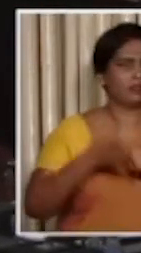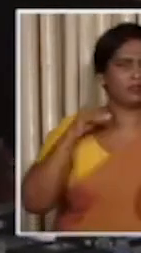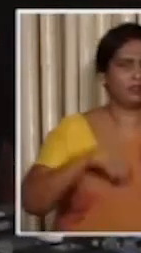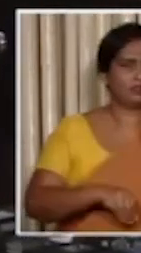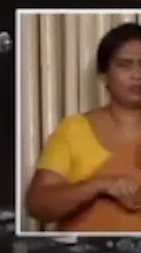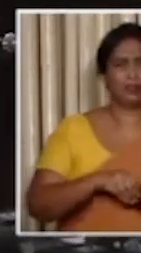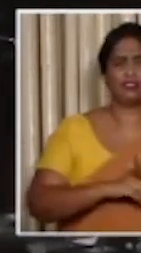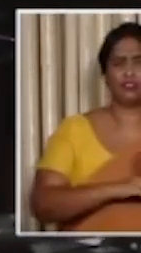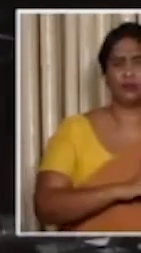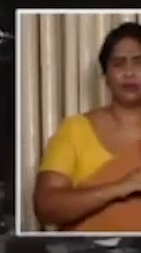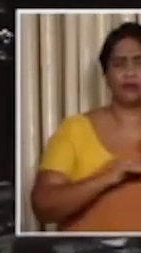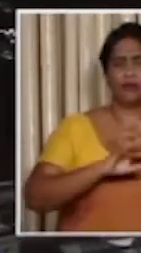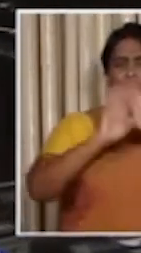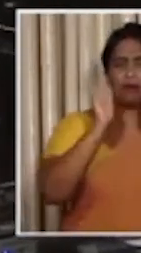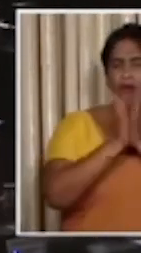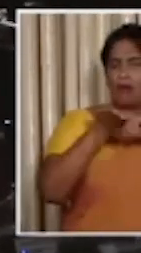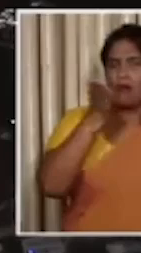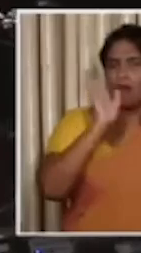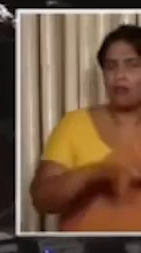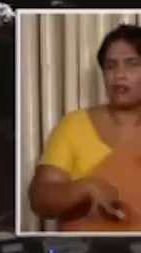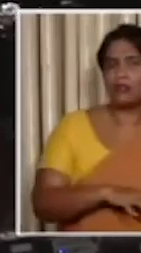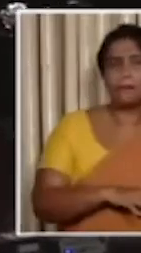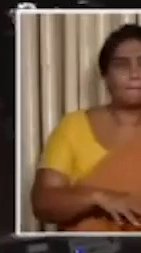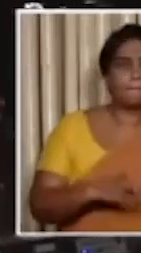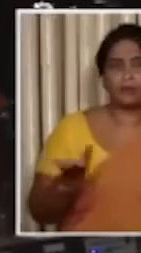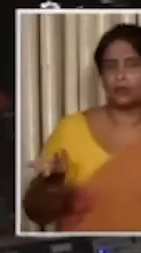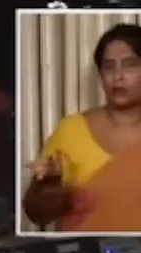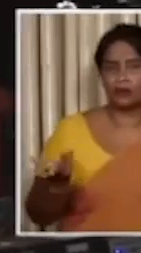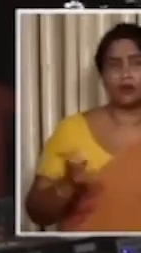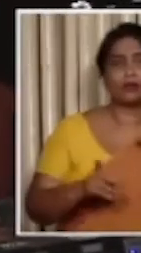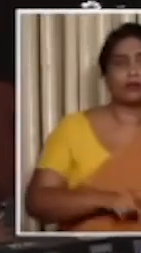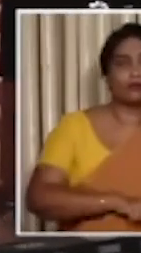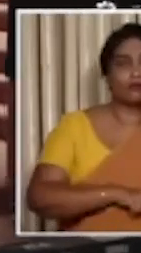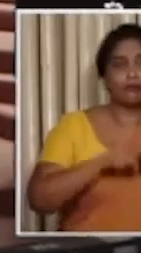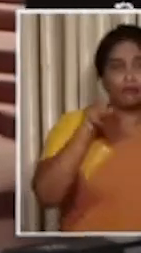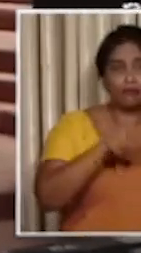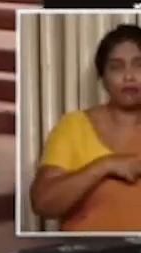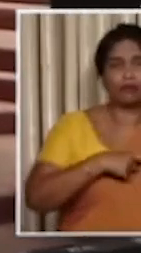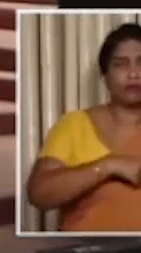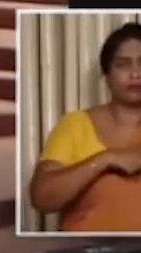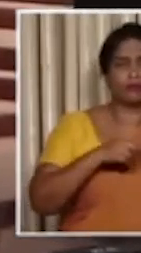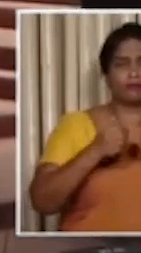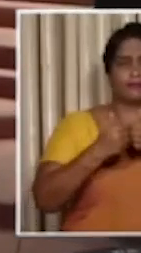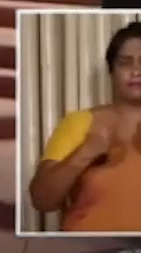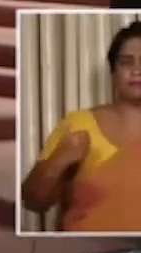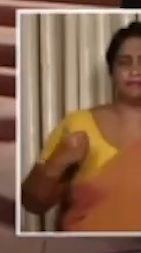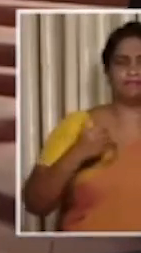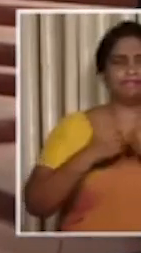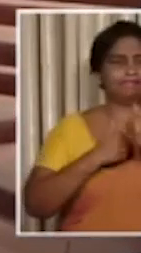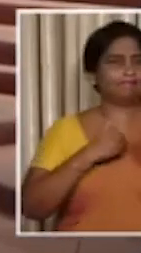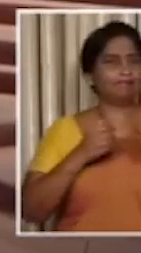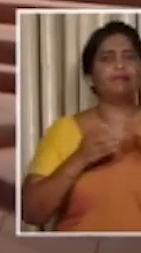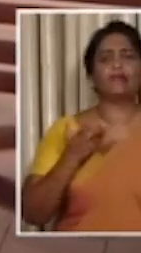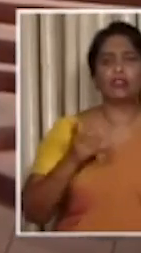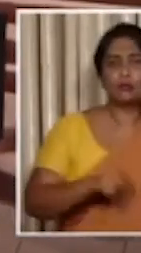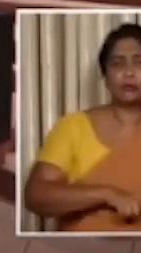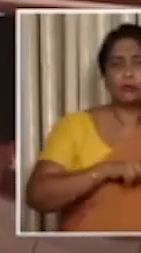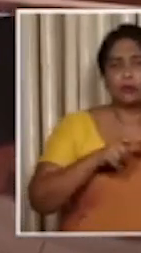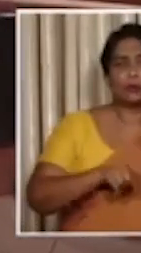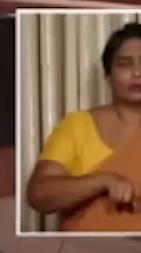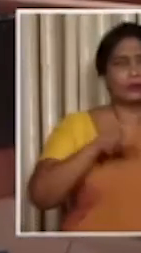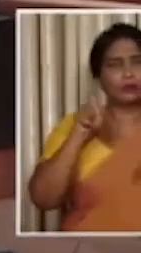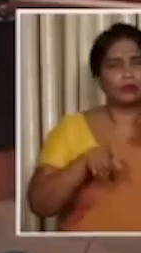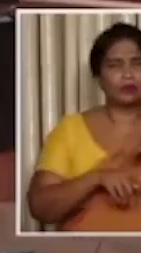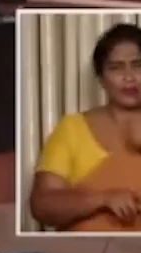බල කඳවුරු වල අවසන් ප්‍රතිඵලය වන්නේ ජනතාව එකිනෙකා අතරින් දුරස් වීම, ජනතාව එකිනෙකා